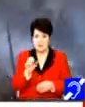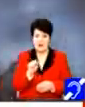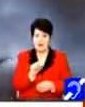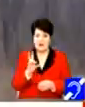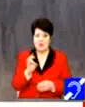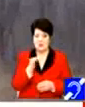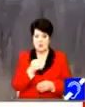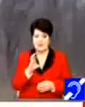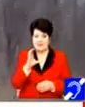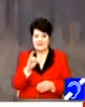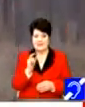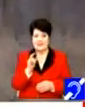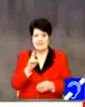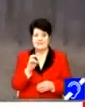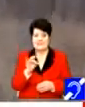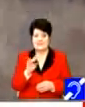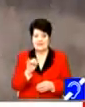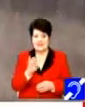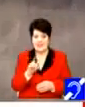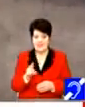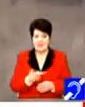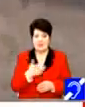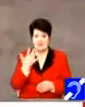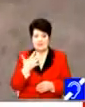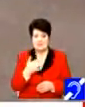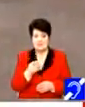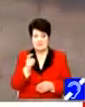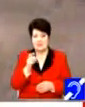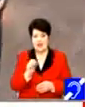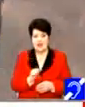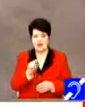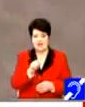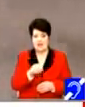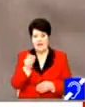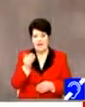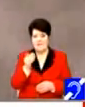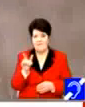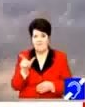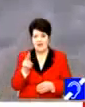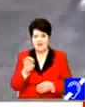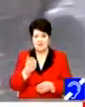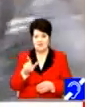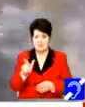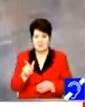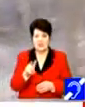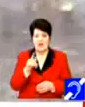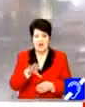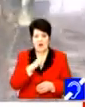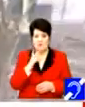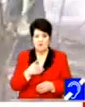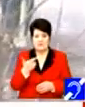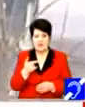satul Țânțăreni. În nord, pompieri au stins focul de pe 50 de hectare de vegetație la Fălești. Incendii de vegetație au fost și în